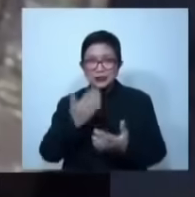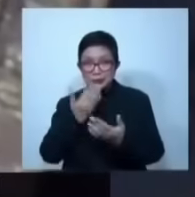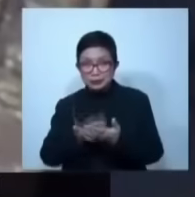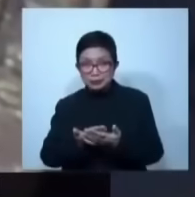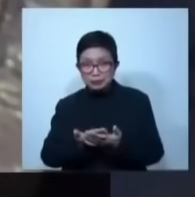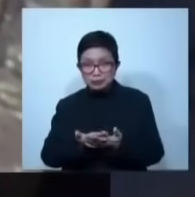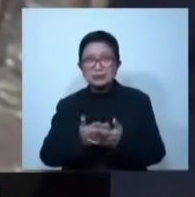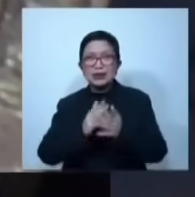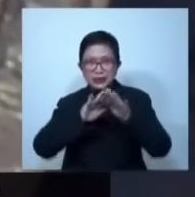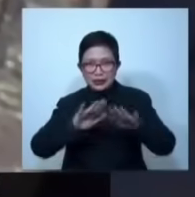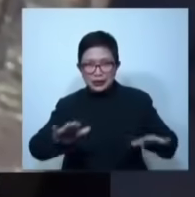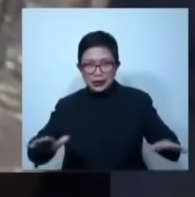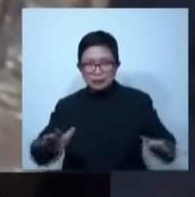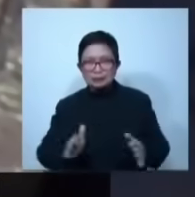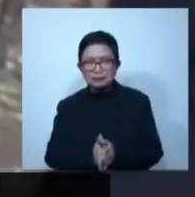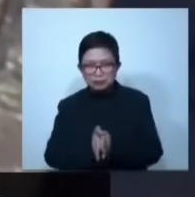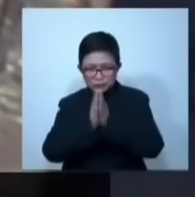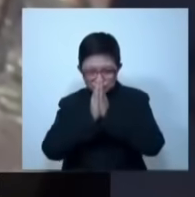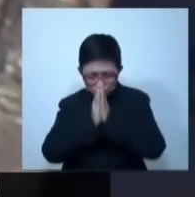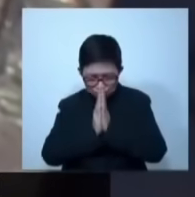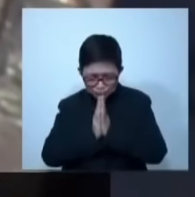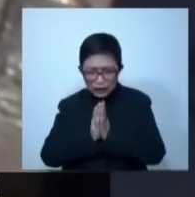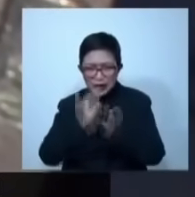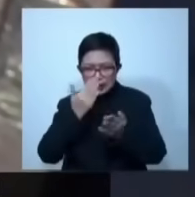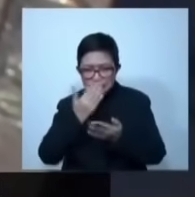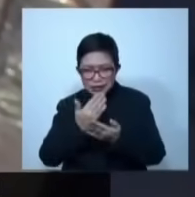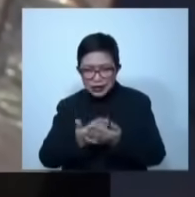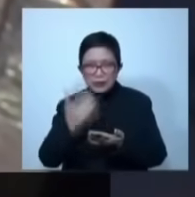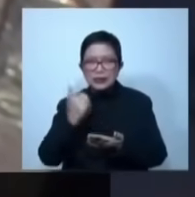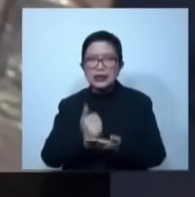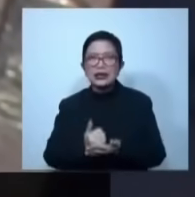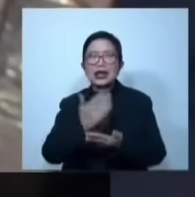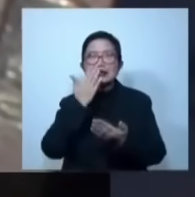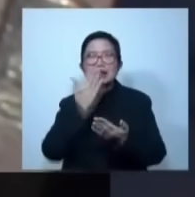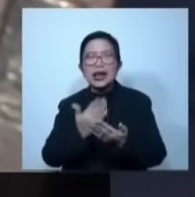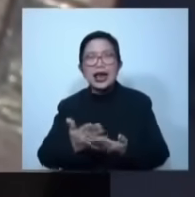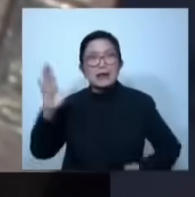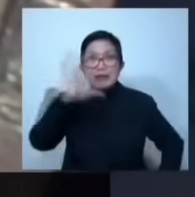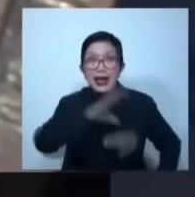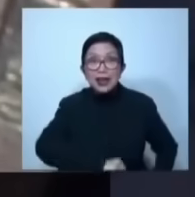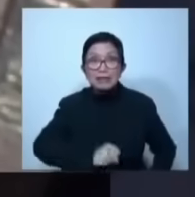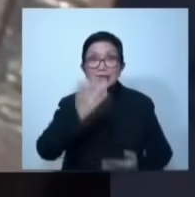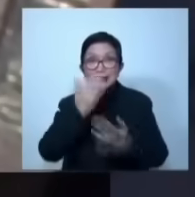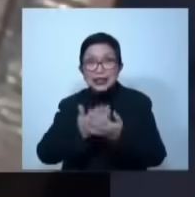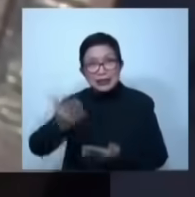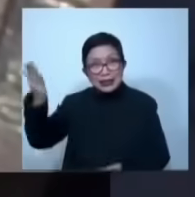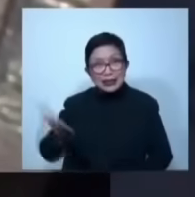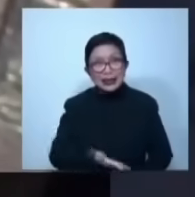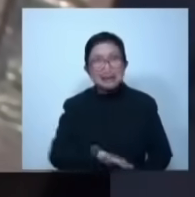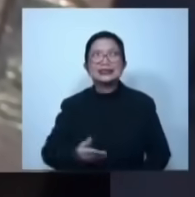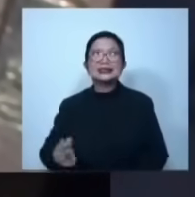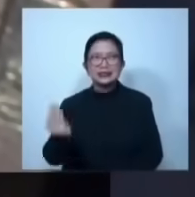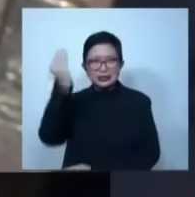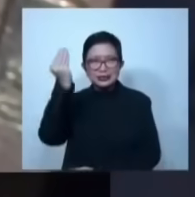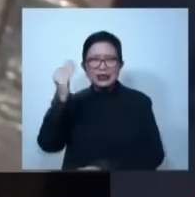bagi kita semua Om Swastiastu namo Buda salam kebajikan Kami mengucapkan selamat malam dan juga Selamat datang kepada yang terhormat ketua